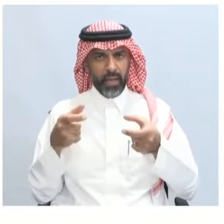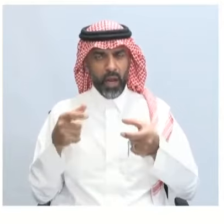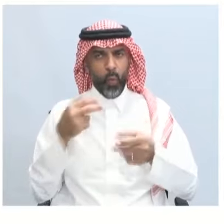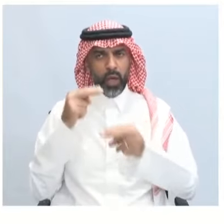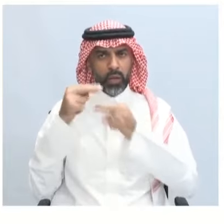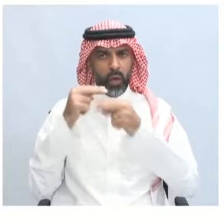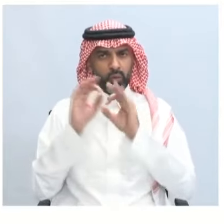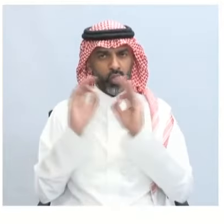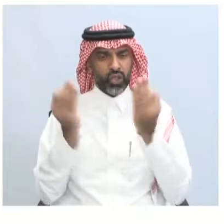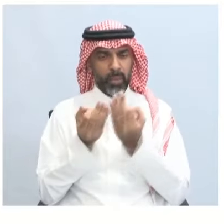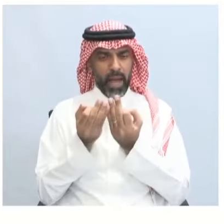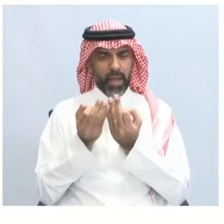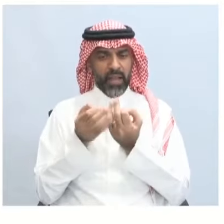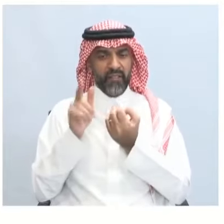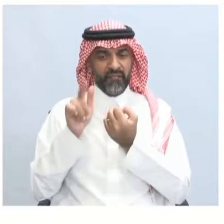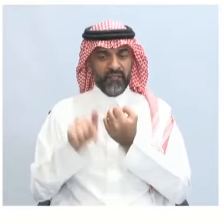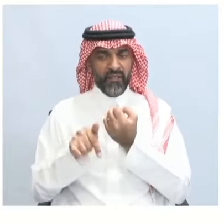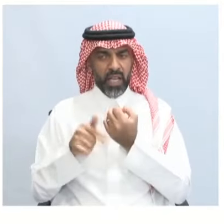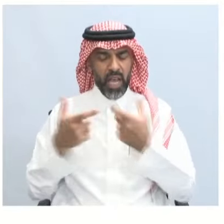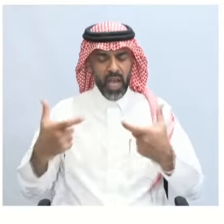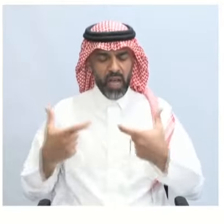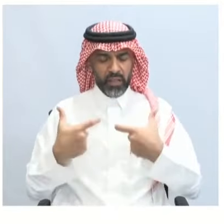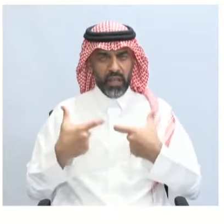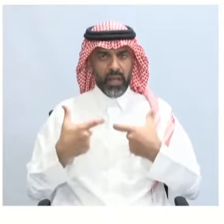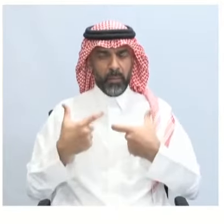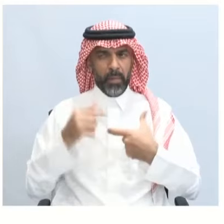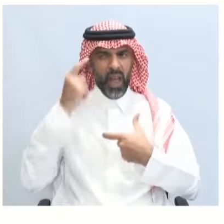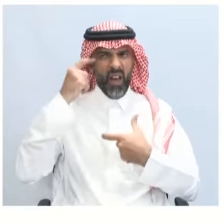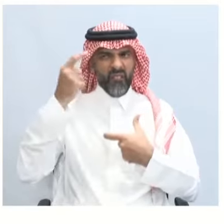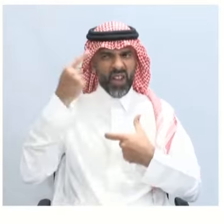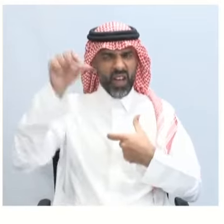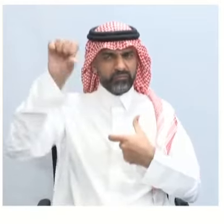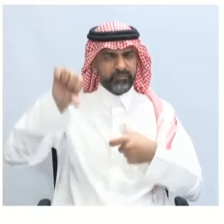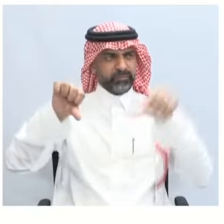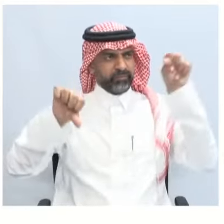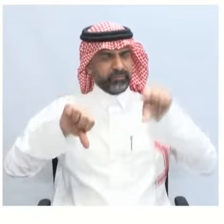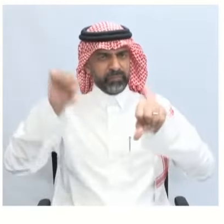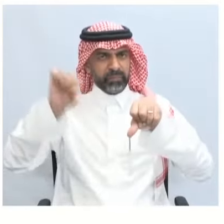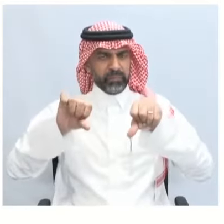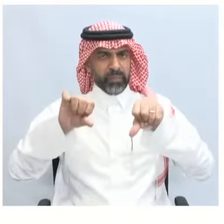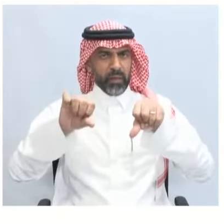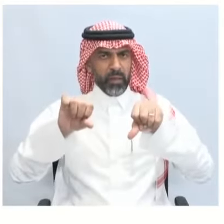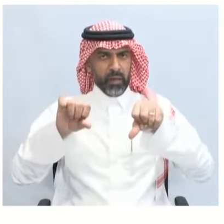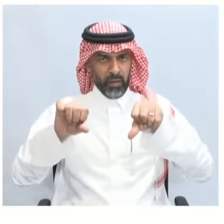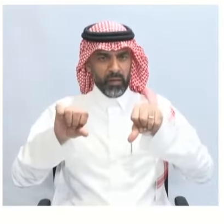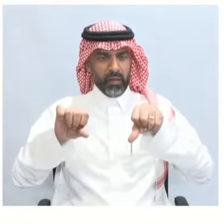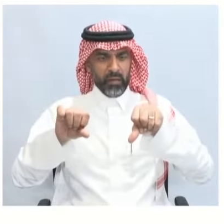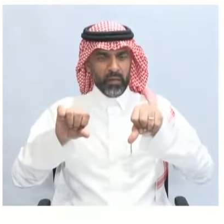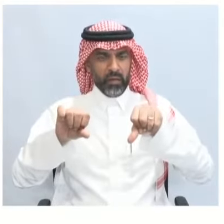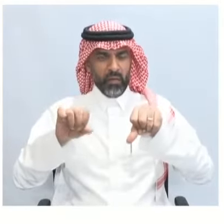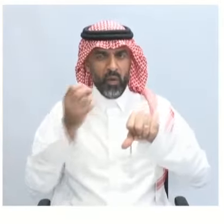التواصل الاجتماعي في تحصين انفسنا من الافكار الفاسده والعقائد المنحرفه